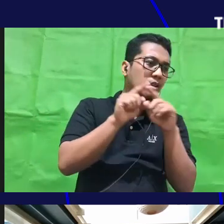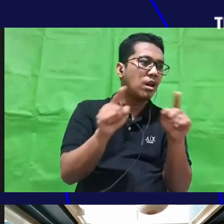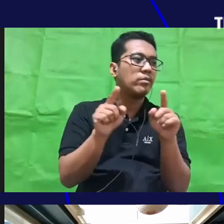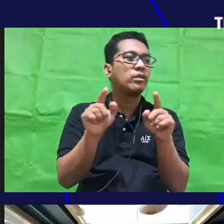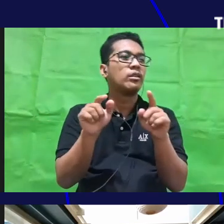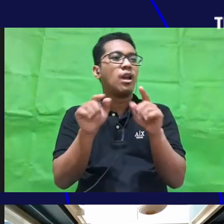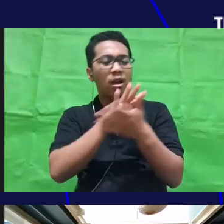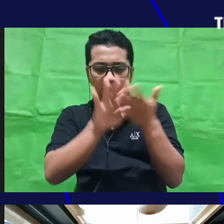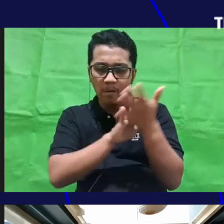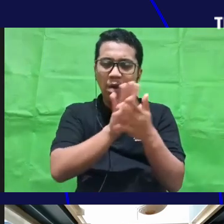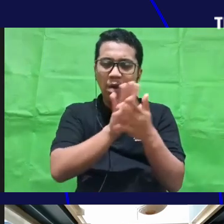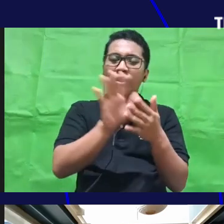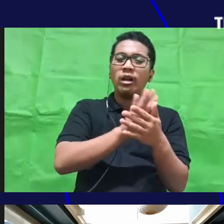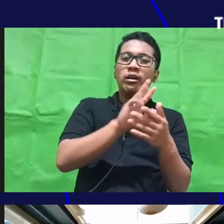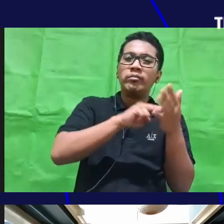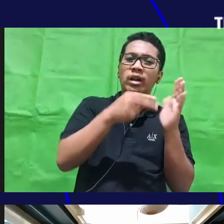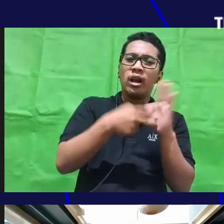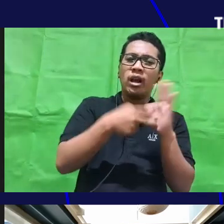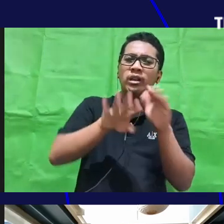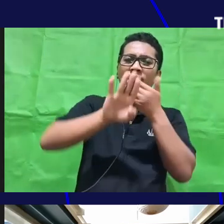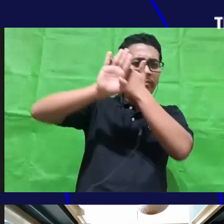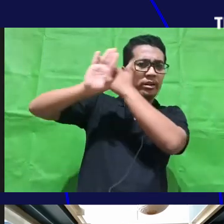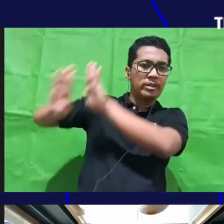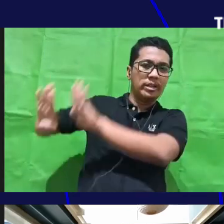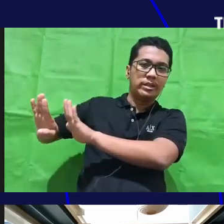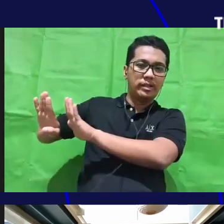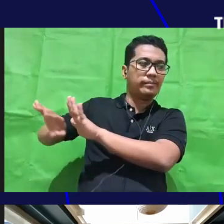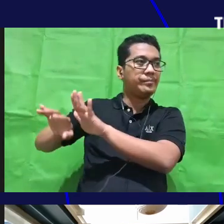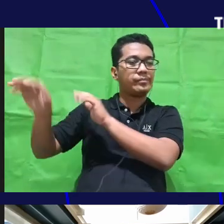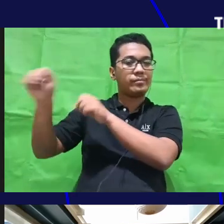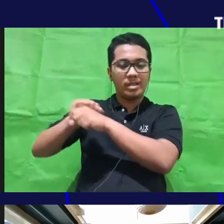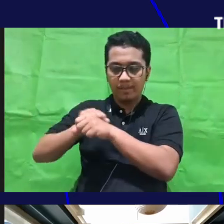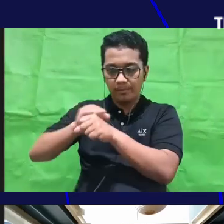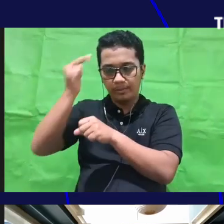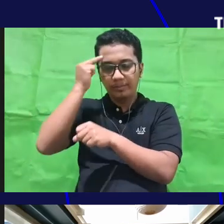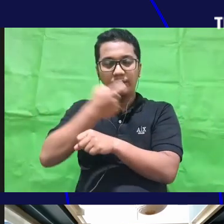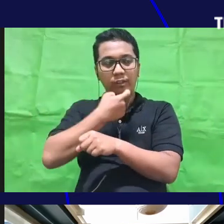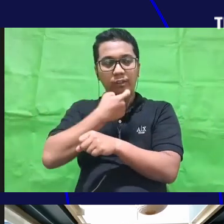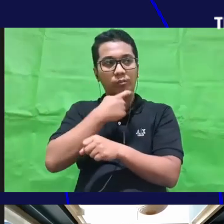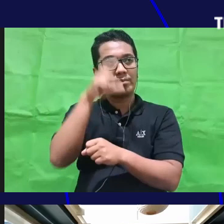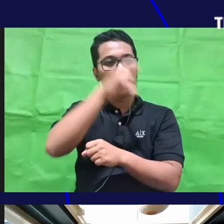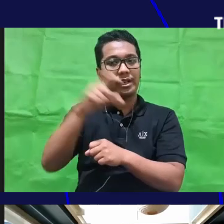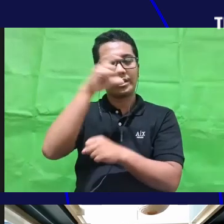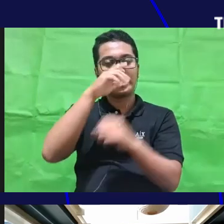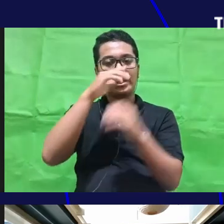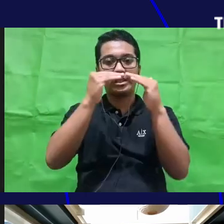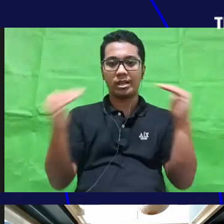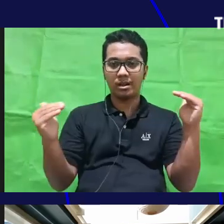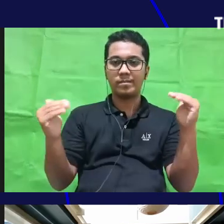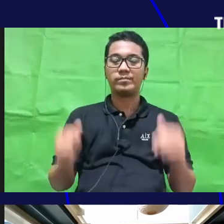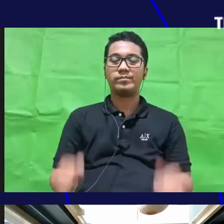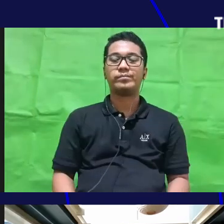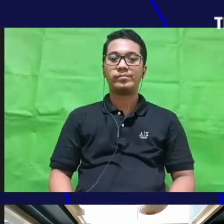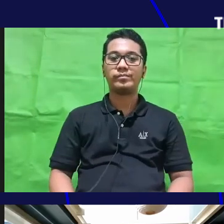kita kemudian menghindari berbagai eksperimen untuk mencoba mencari kesetaraan di kedua belah pihak gitu. Nah,